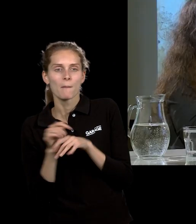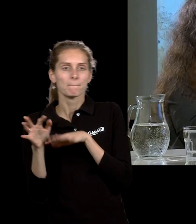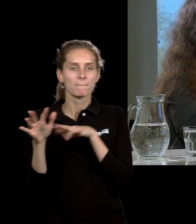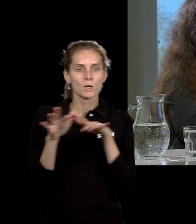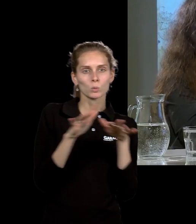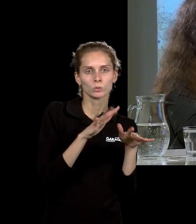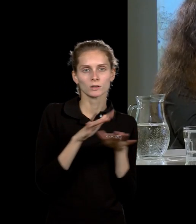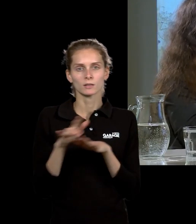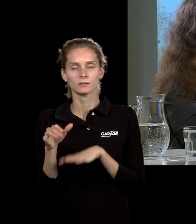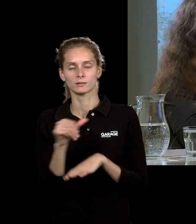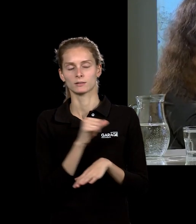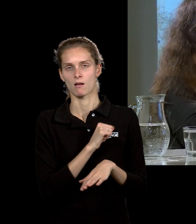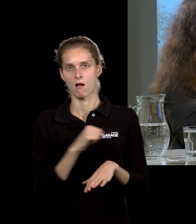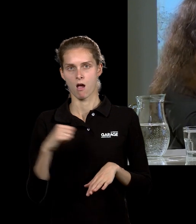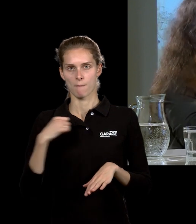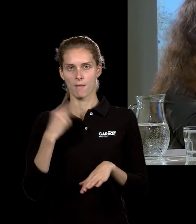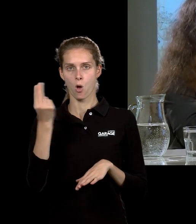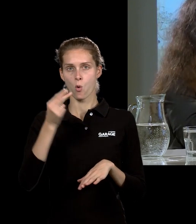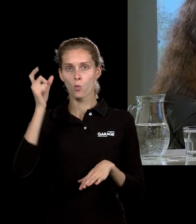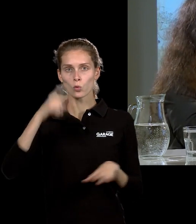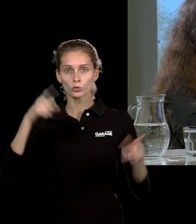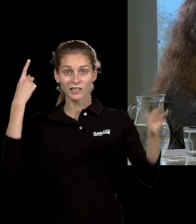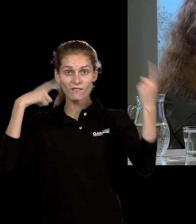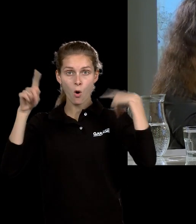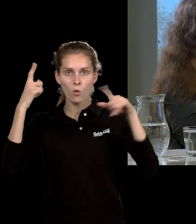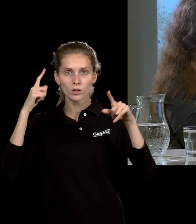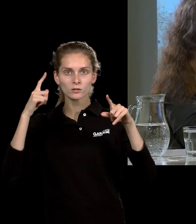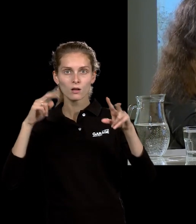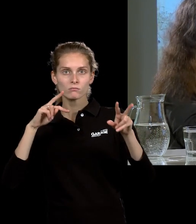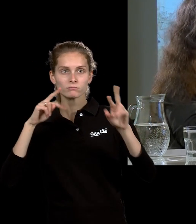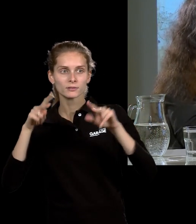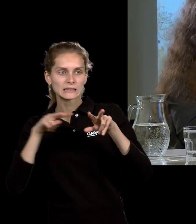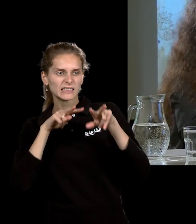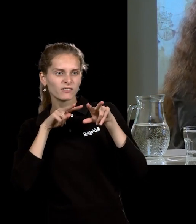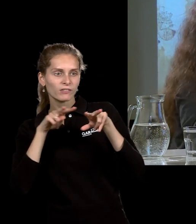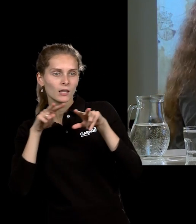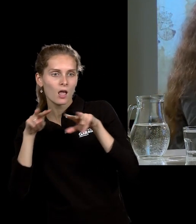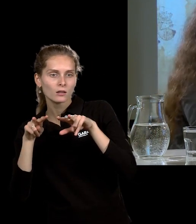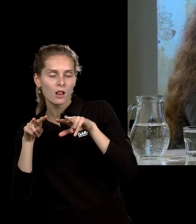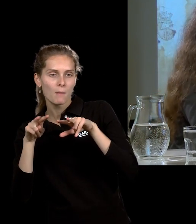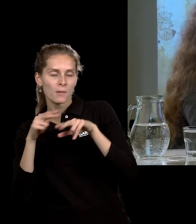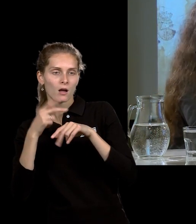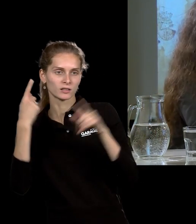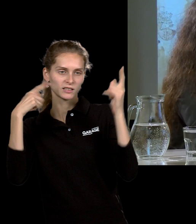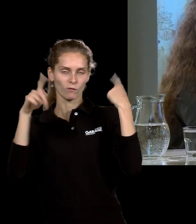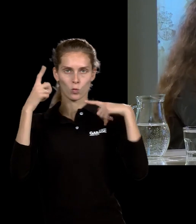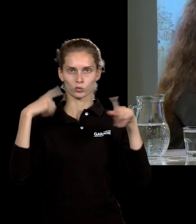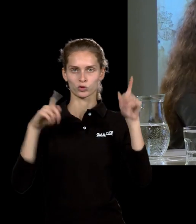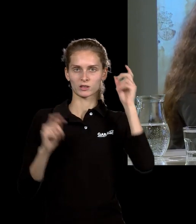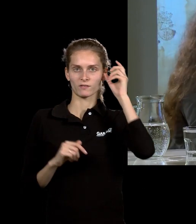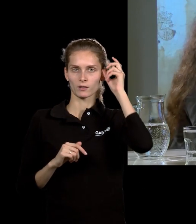себе. Художник из творца становится свидетелем этого акта творчества. Вот таким образом как